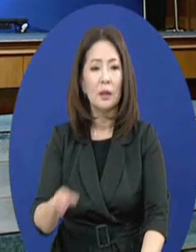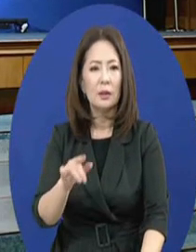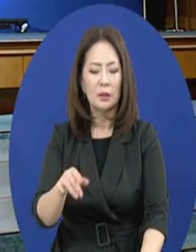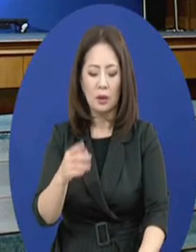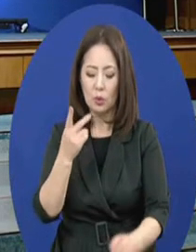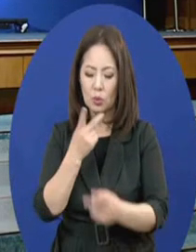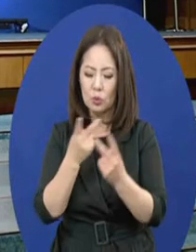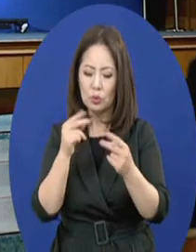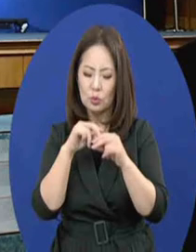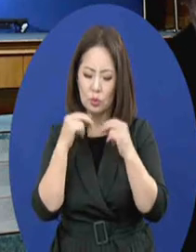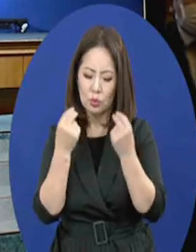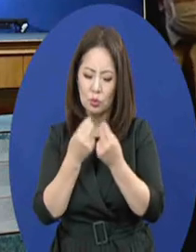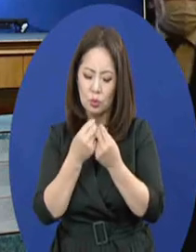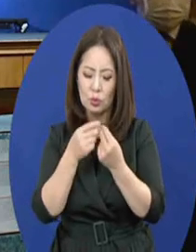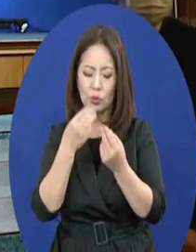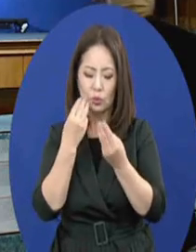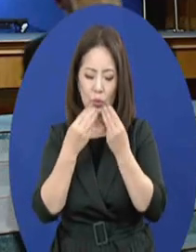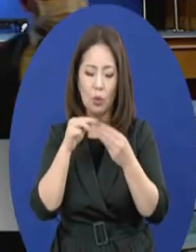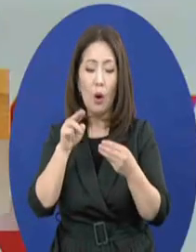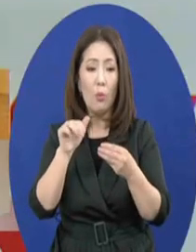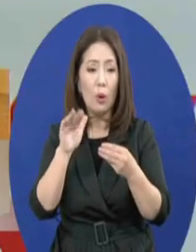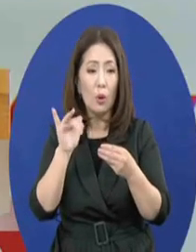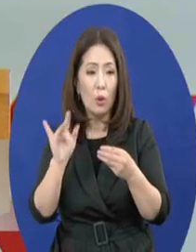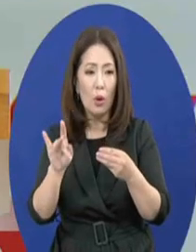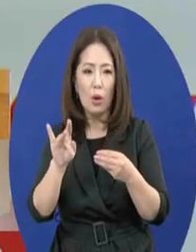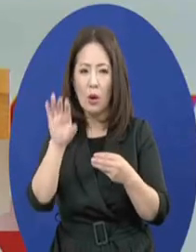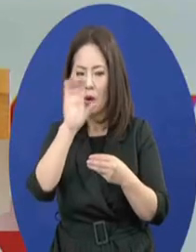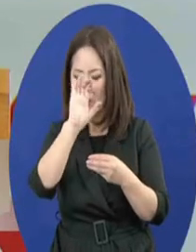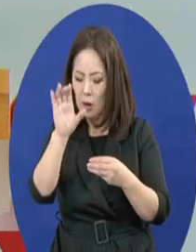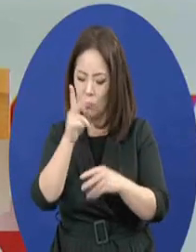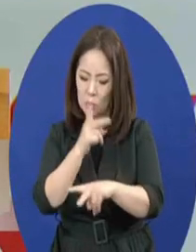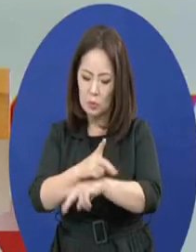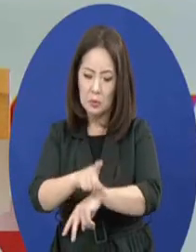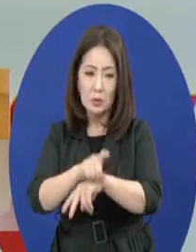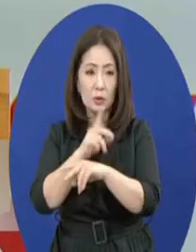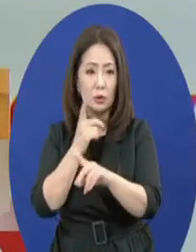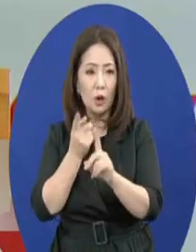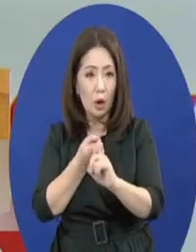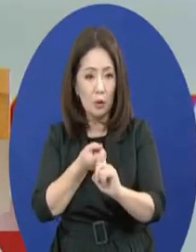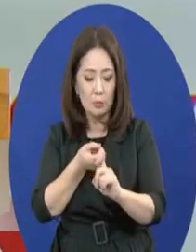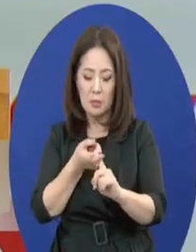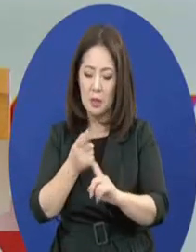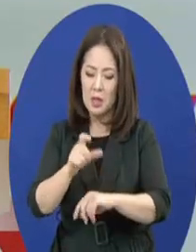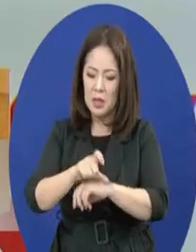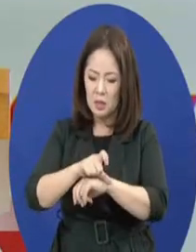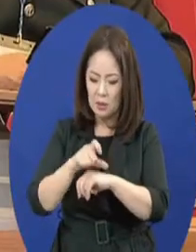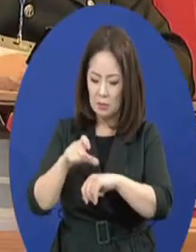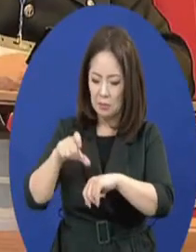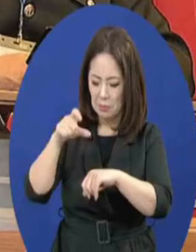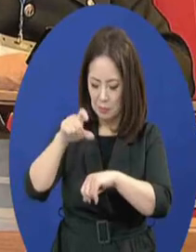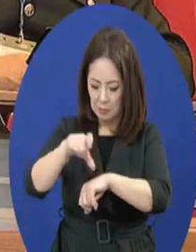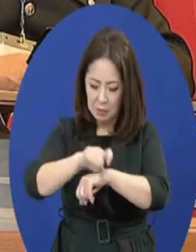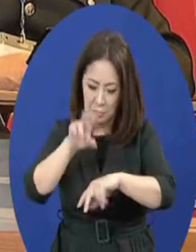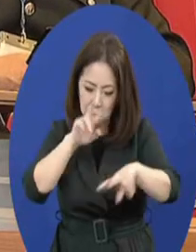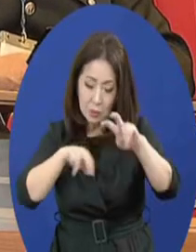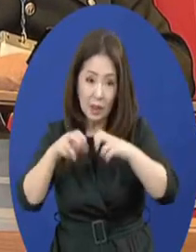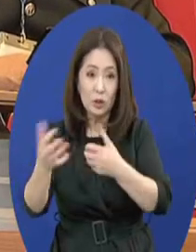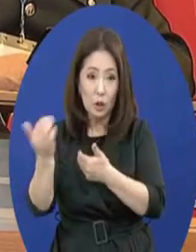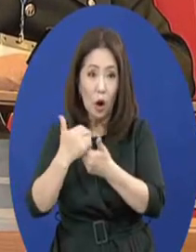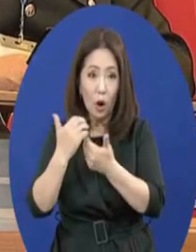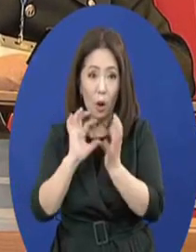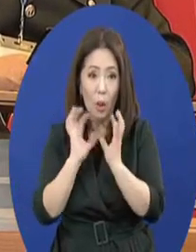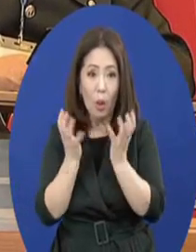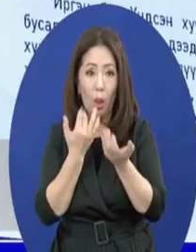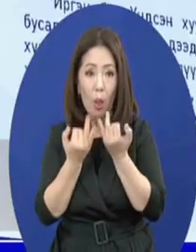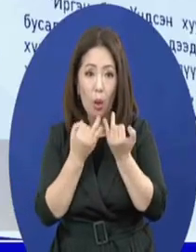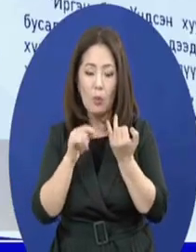үндэсний чуулган шүүх прокурор тагнуул цагдаагийн альпагчлаас гадна хуульчдын мэрэгжлийн холбоод эрдэмтэн судлаачид бол оролцсон. Шүүх эрх мэдлийн хараат